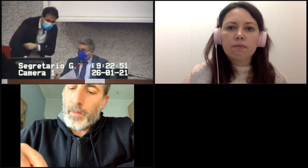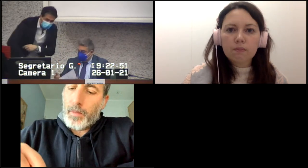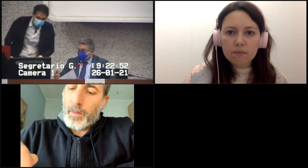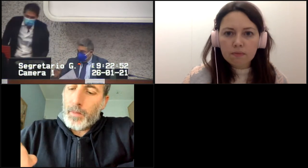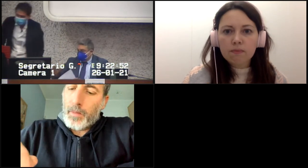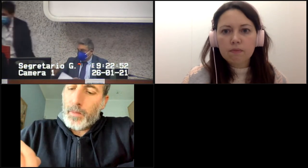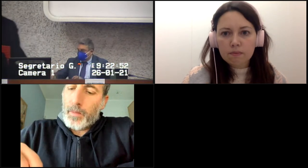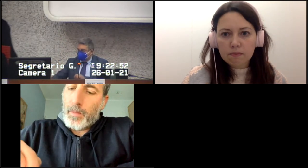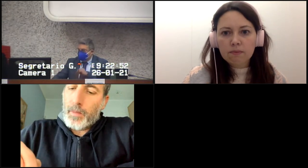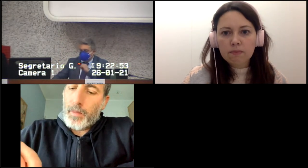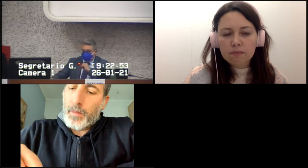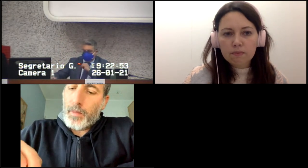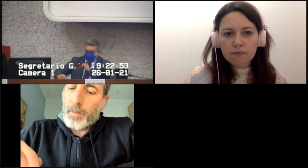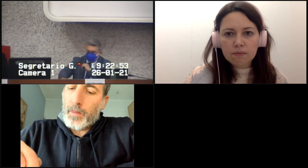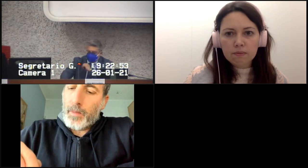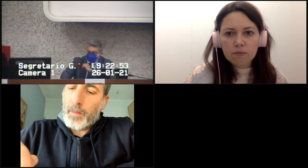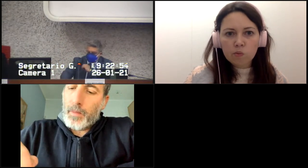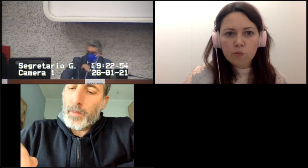quello.